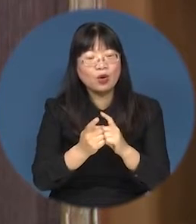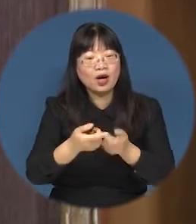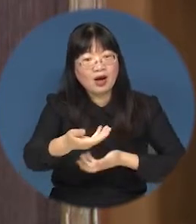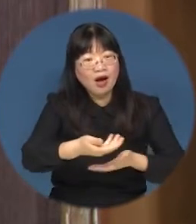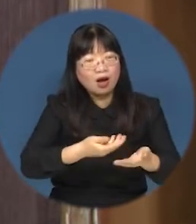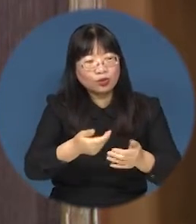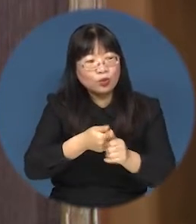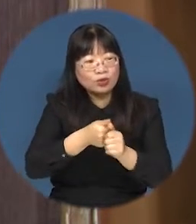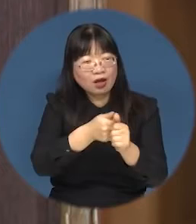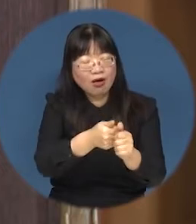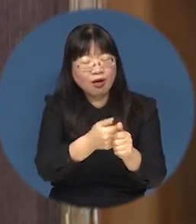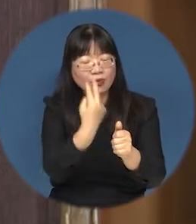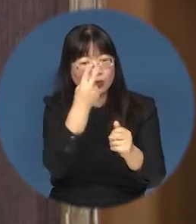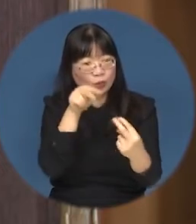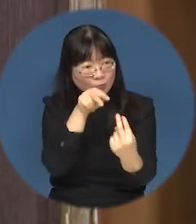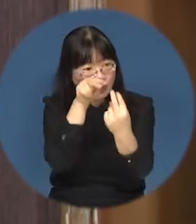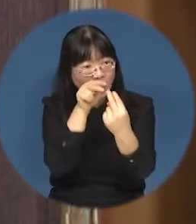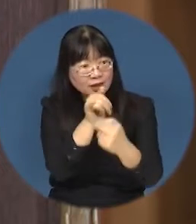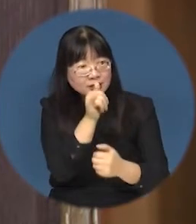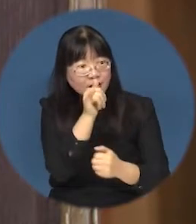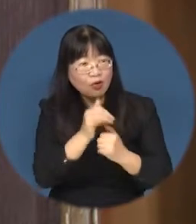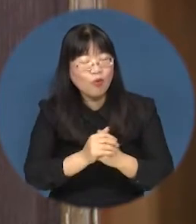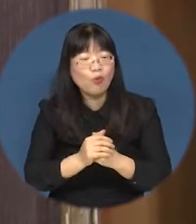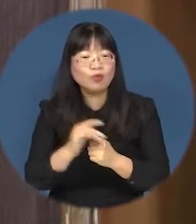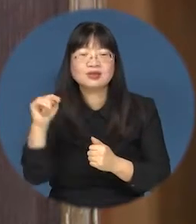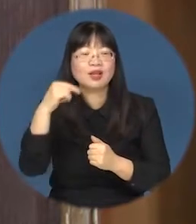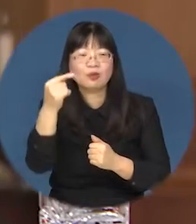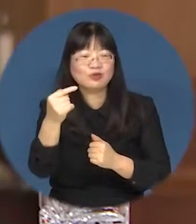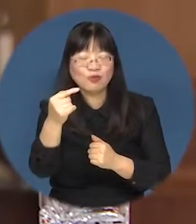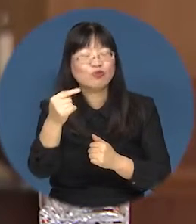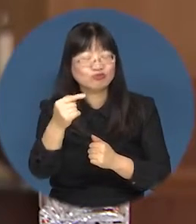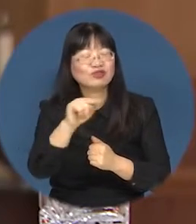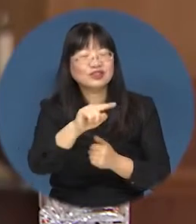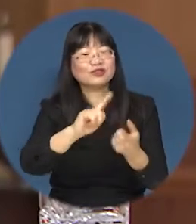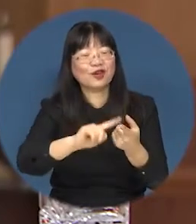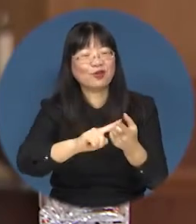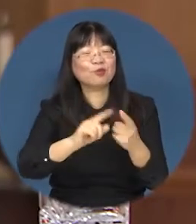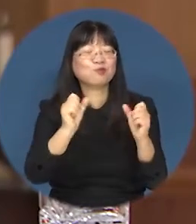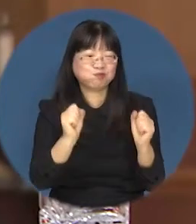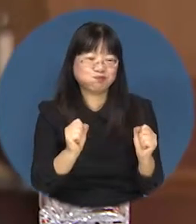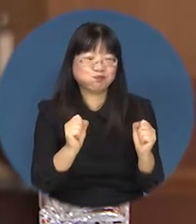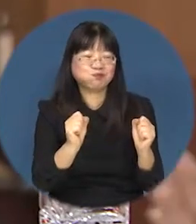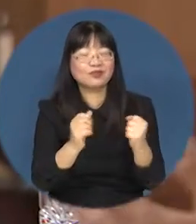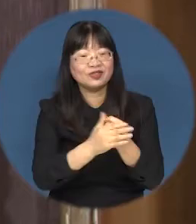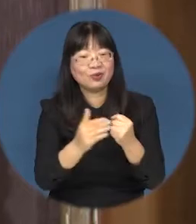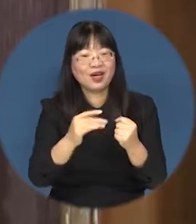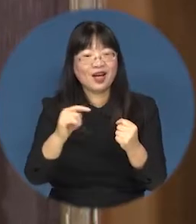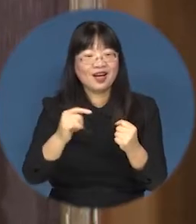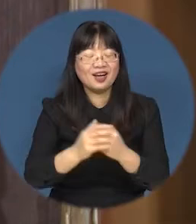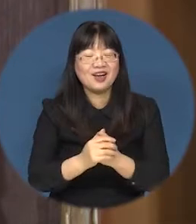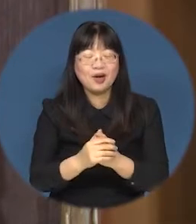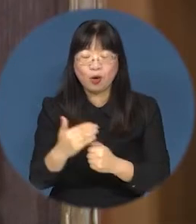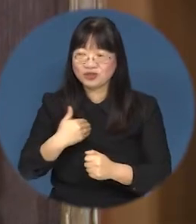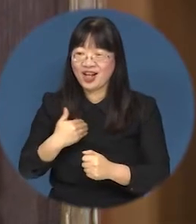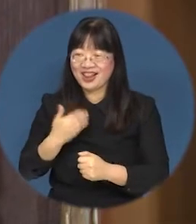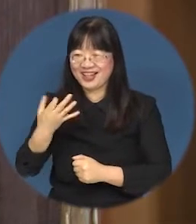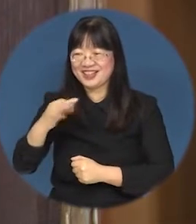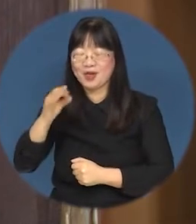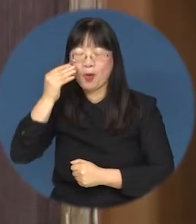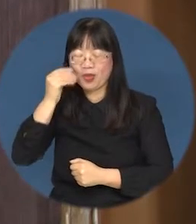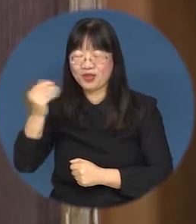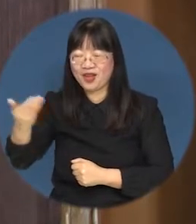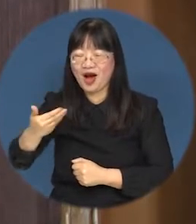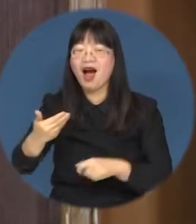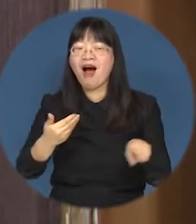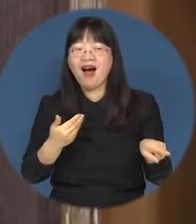하고 자꾸 따라가면서 눈을 맞추면은 그다음부터 안 떠나죠. 그래요. 예. 그다음부터 가만히 인정하는군요. 예. 아,